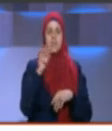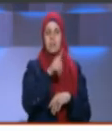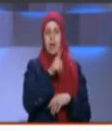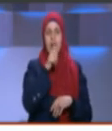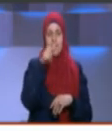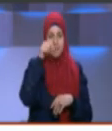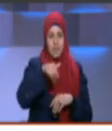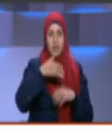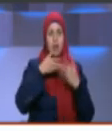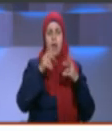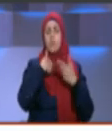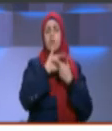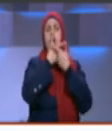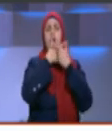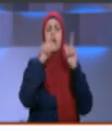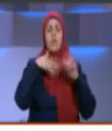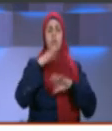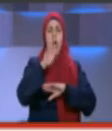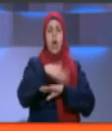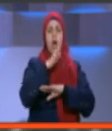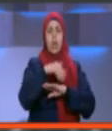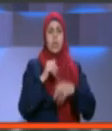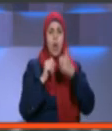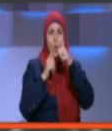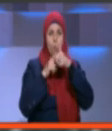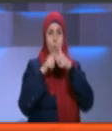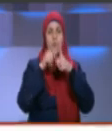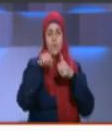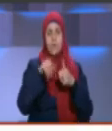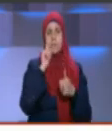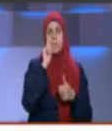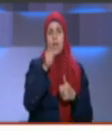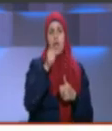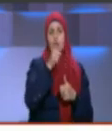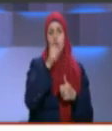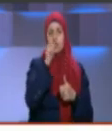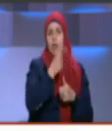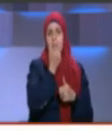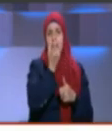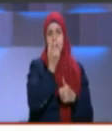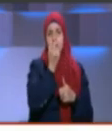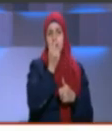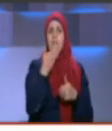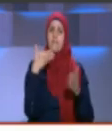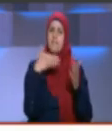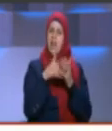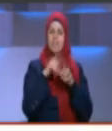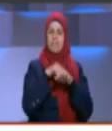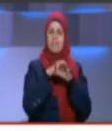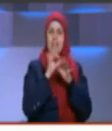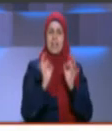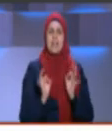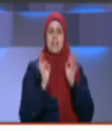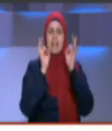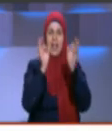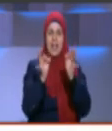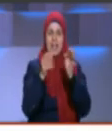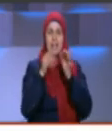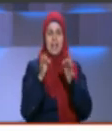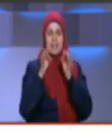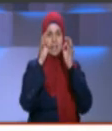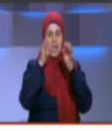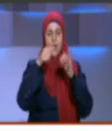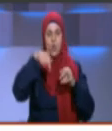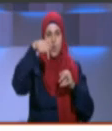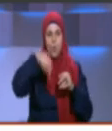خرج ليعلن الخطة الأولى من الخروج في 11 مايو، ثم ضرب موعدا لهذا